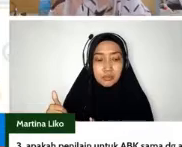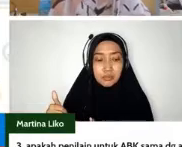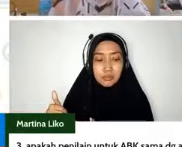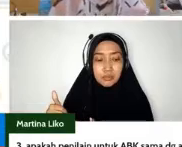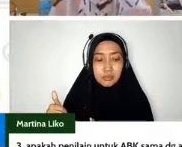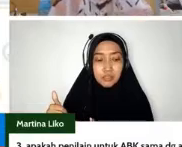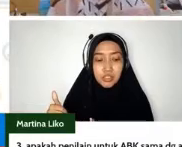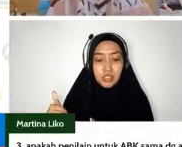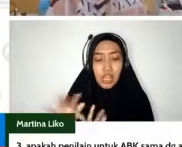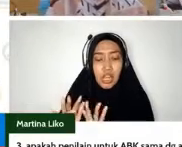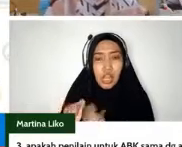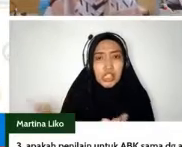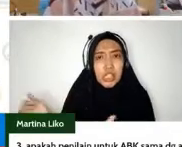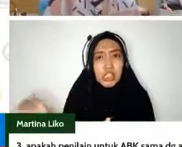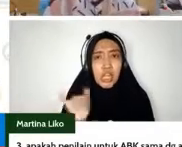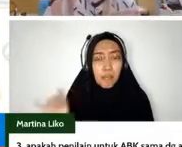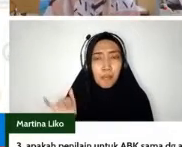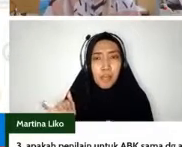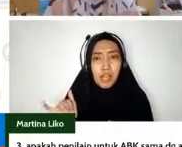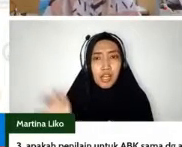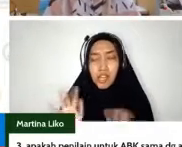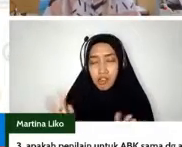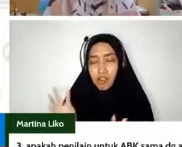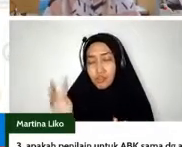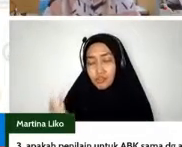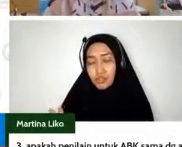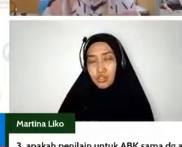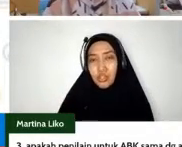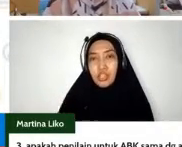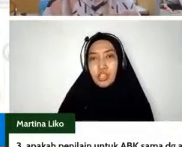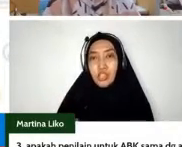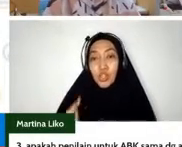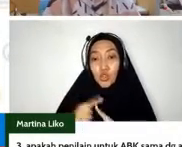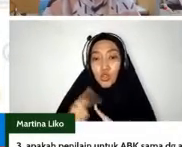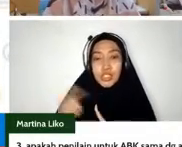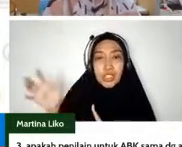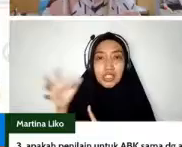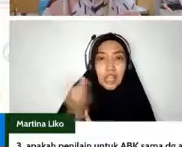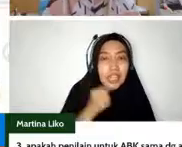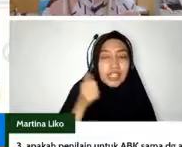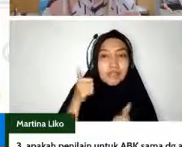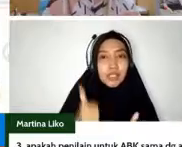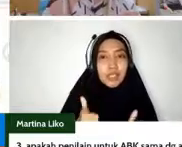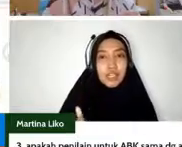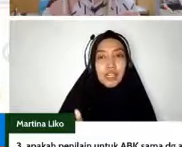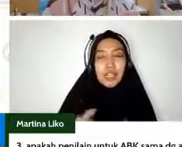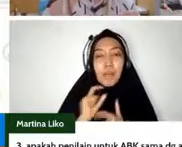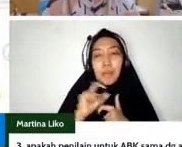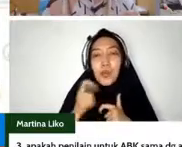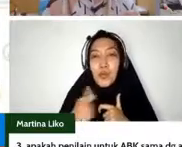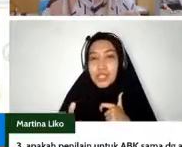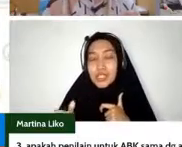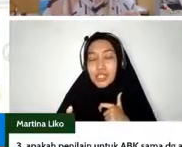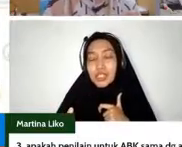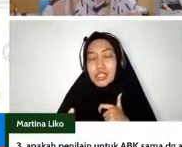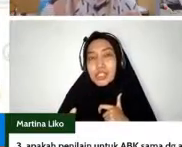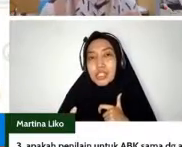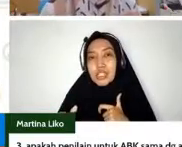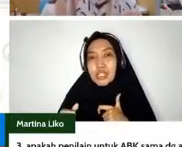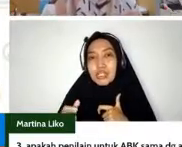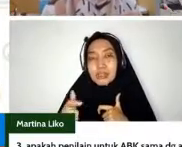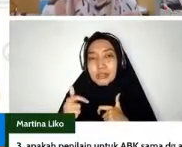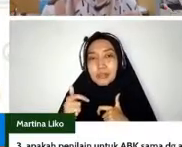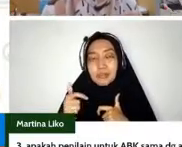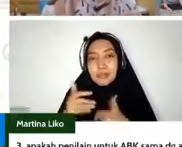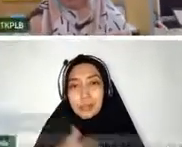dengan hasil yang sama gitu, tapi kan tugasnya itu tercapai gitu kan. Prosesnya dia juga